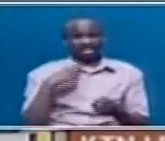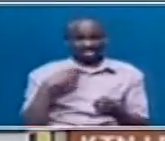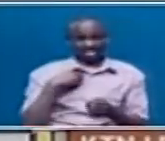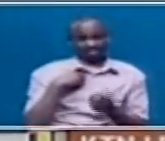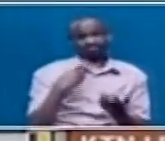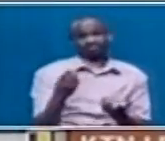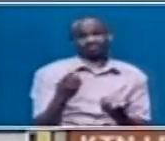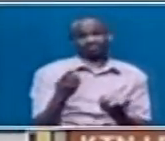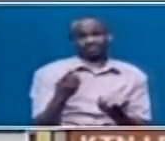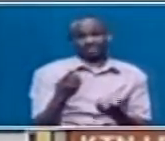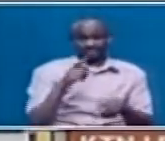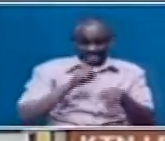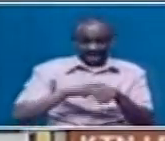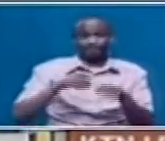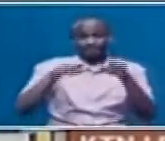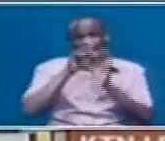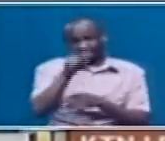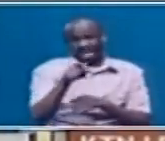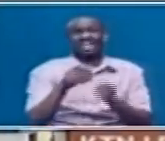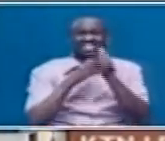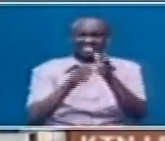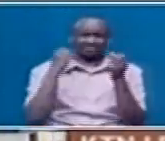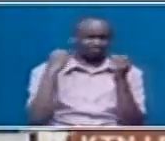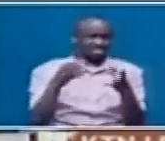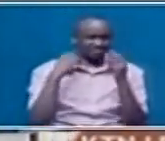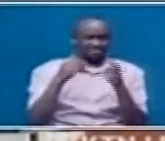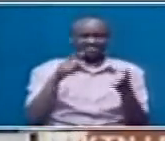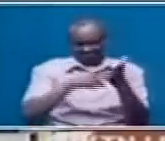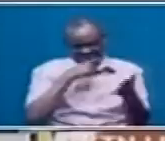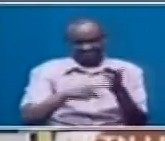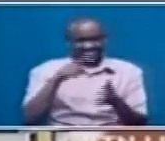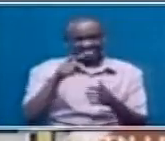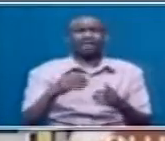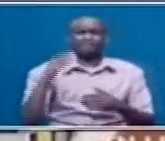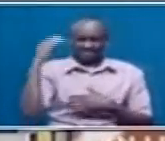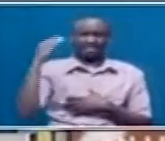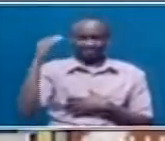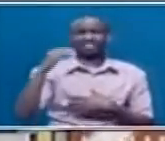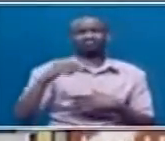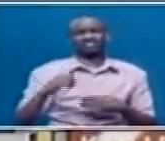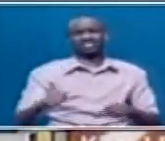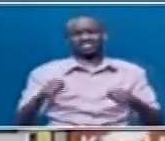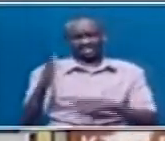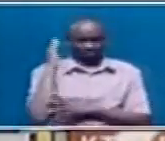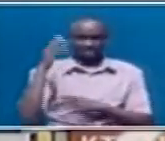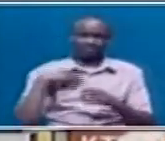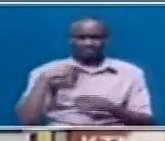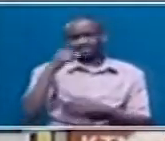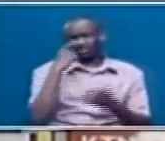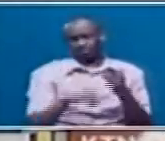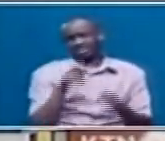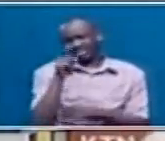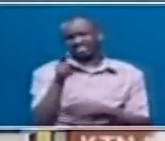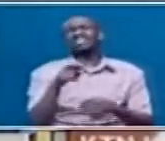mwanae. Wakati wa mazishi hayo, viongozi wa kisiasa waliwakashifu vikali wakuu wa usalama, hususan wale wa sehemu ya pwani, wakisema